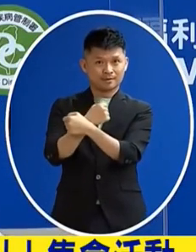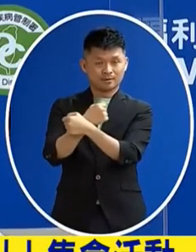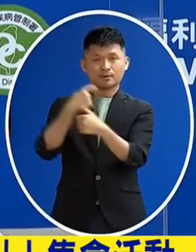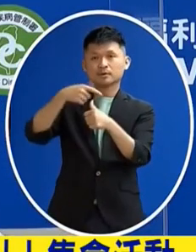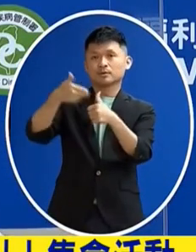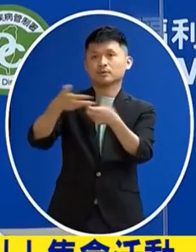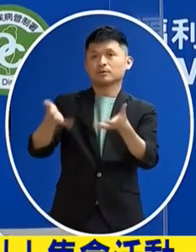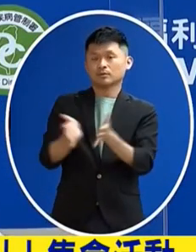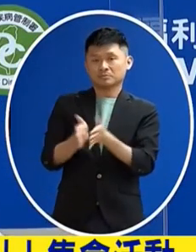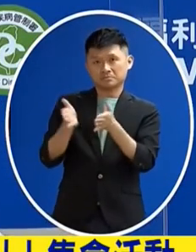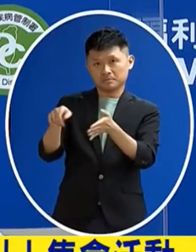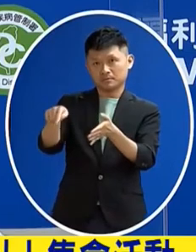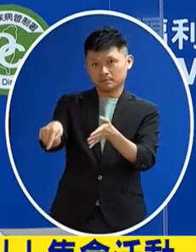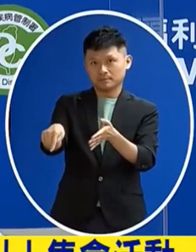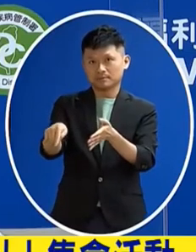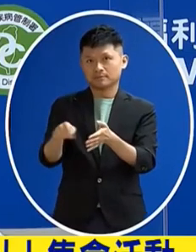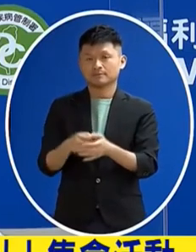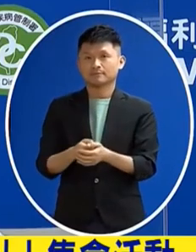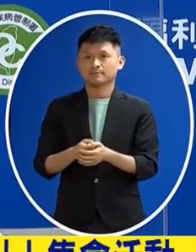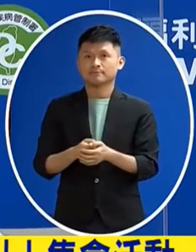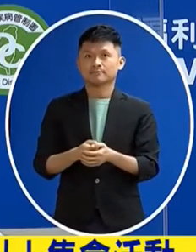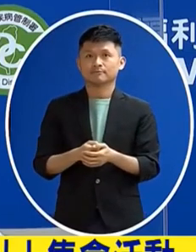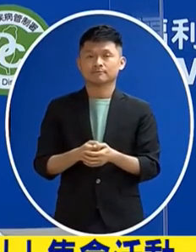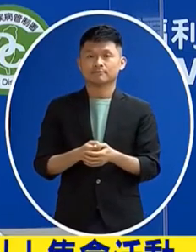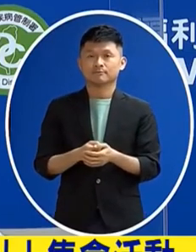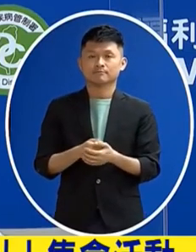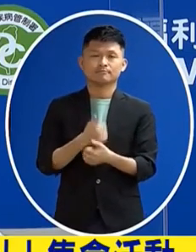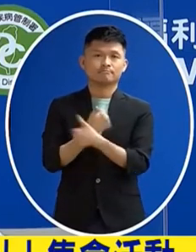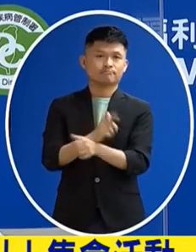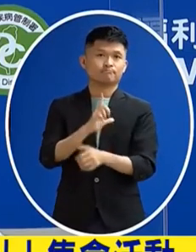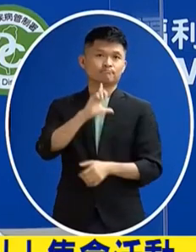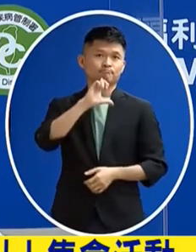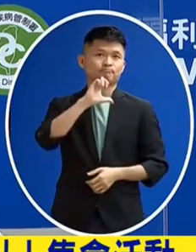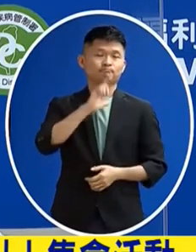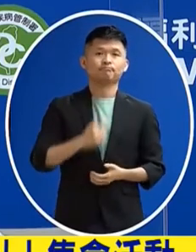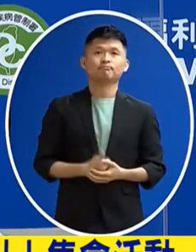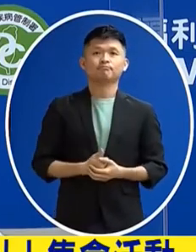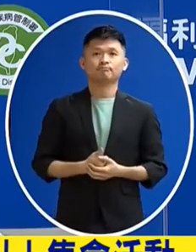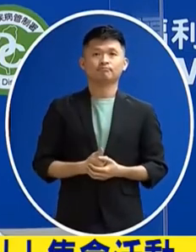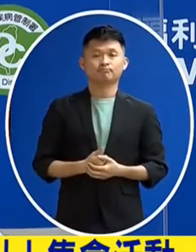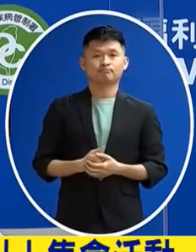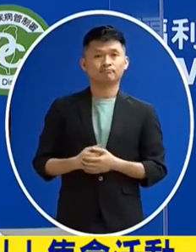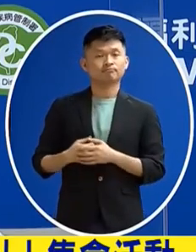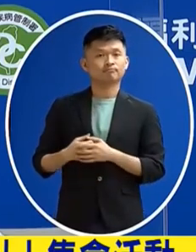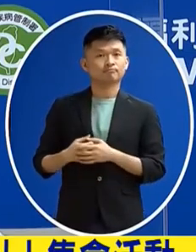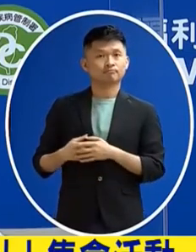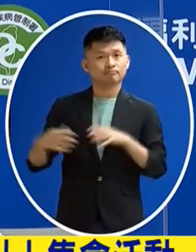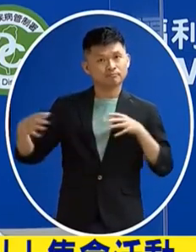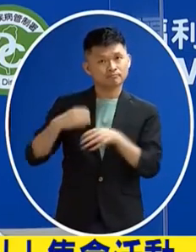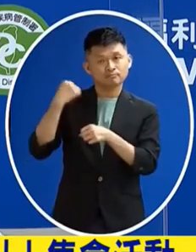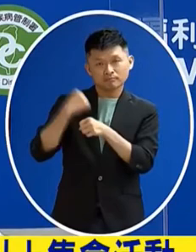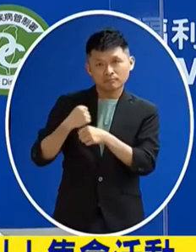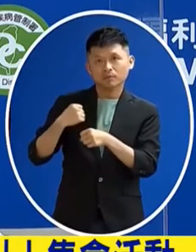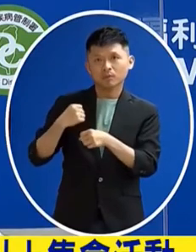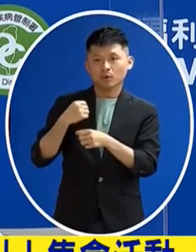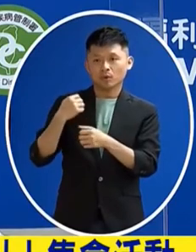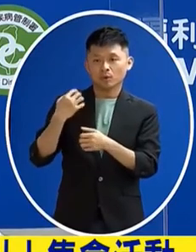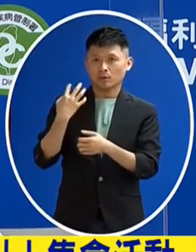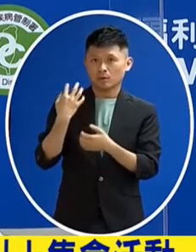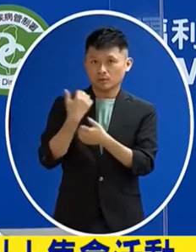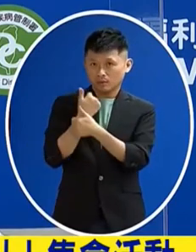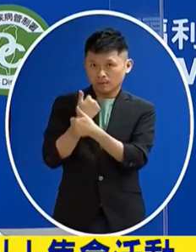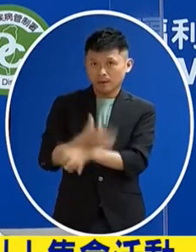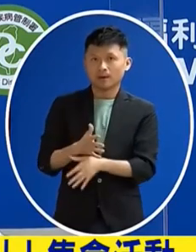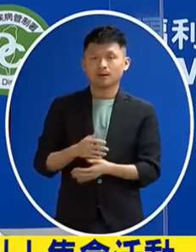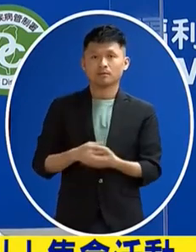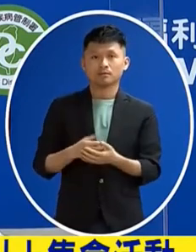教育部这一方面哈也办得非常有经验哈，那一直跟我们也有相关的合作。好，所以会考